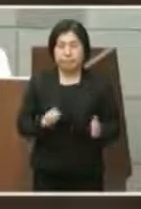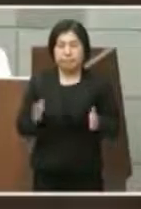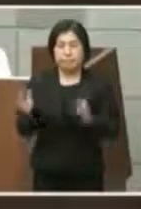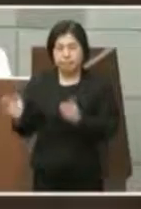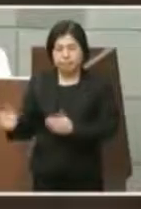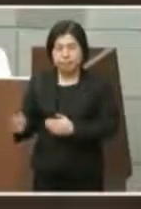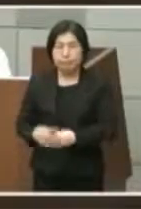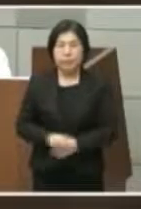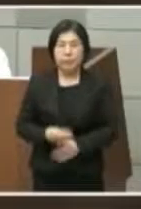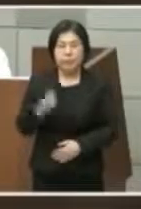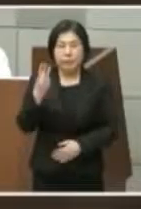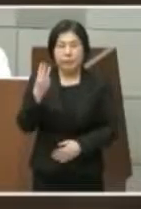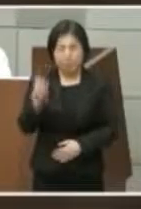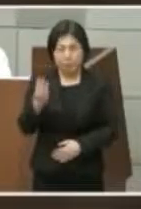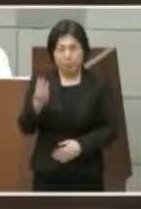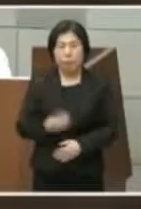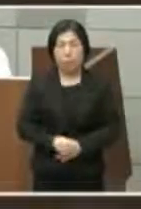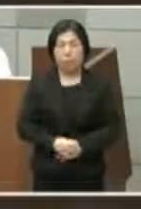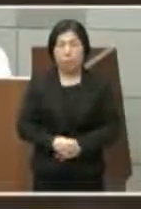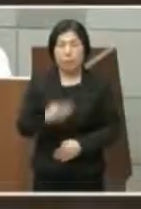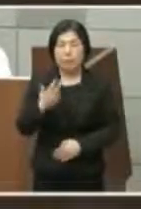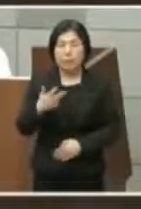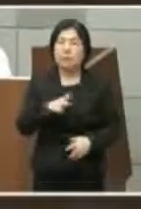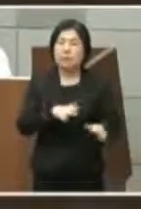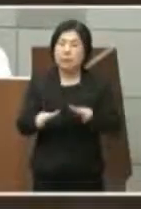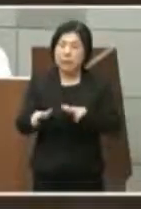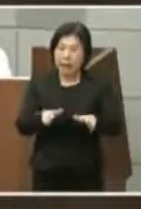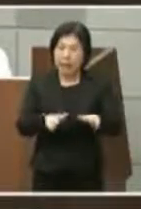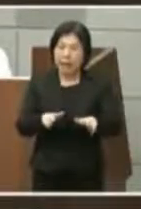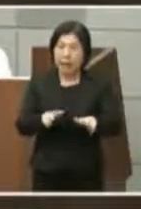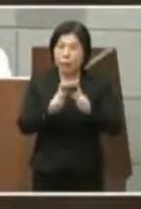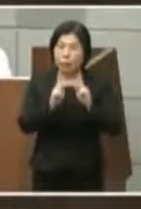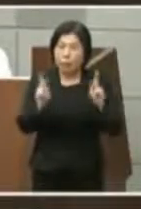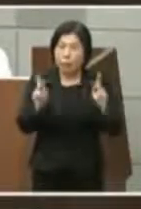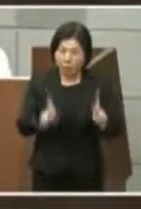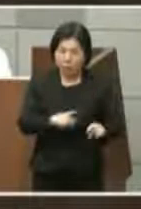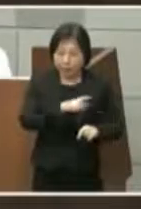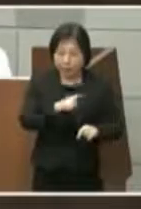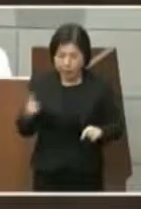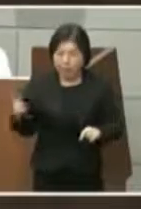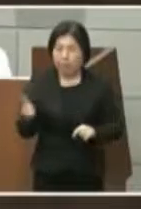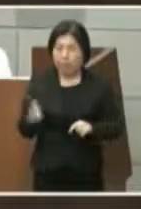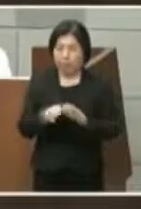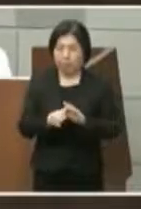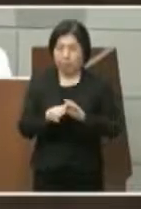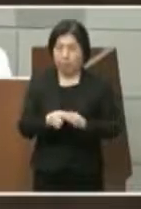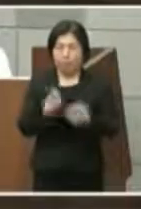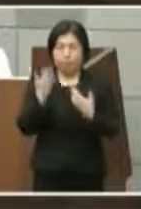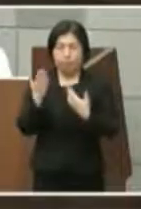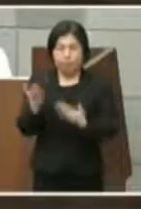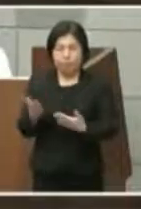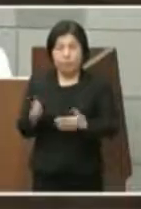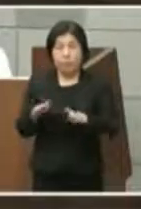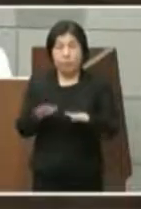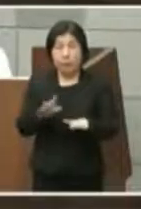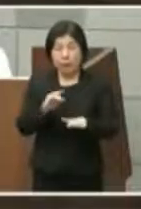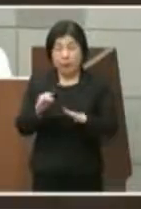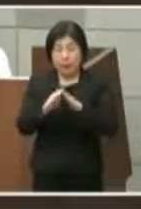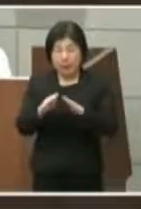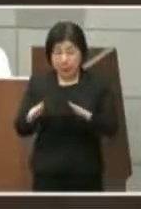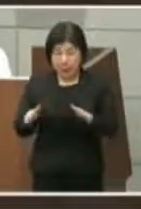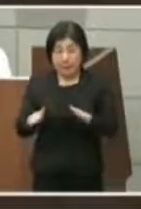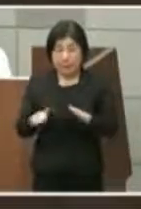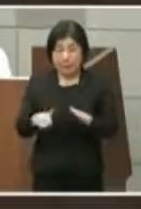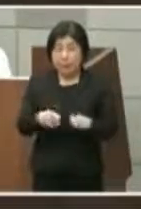次に参考目目、市政の諸課題についてお聞きいたします。現在、議会に設置され